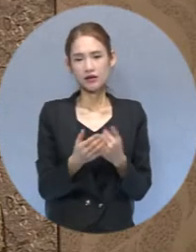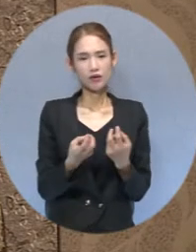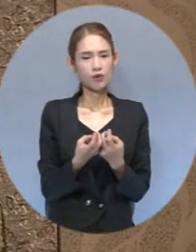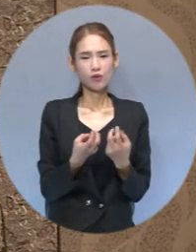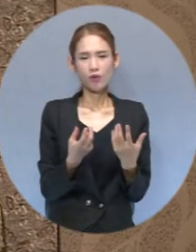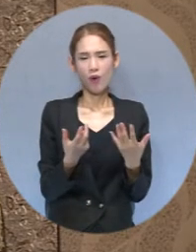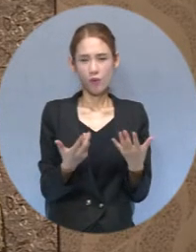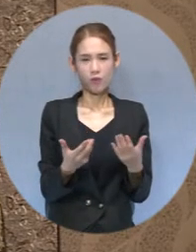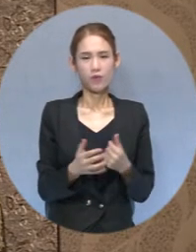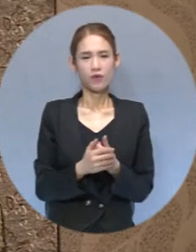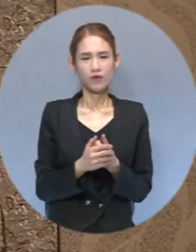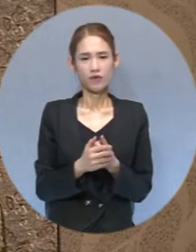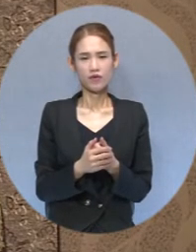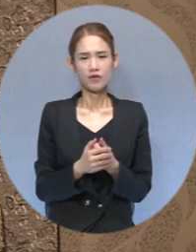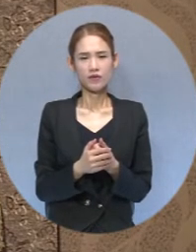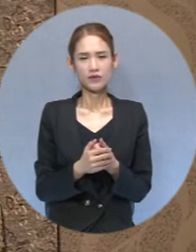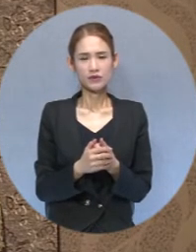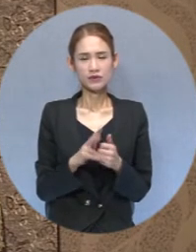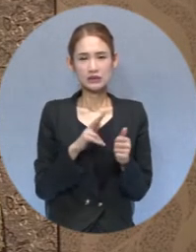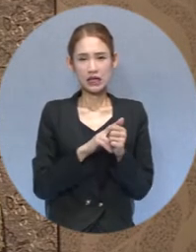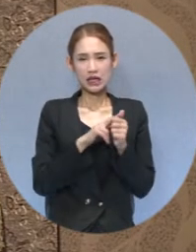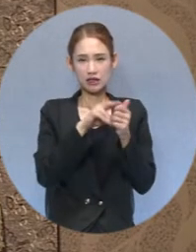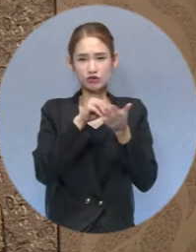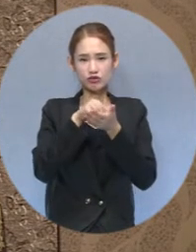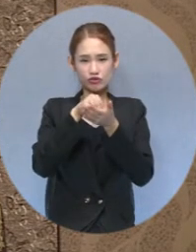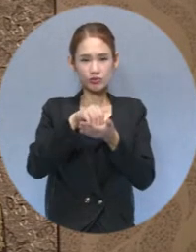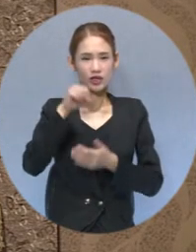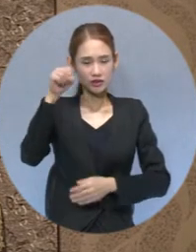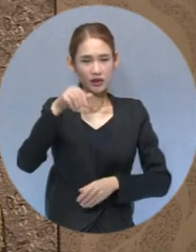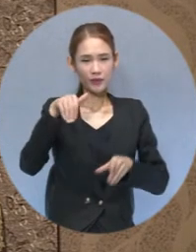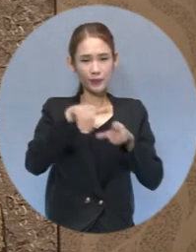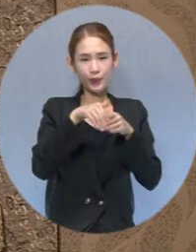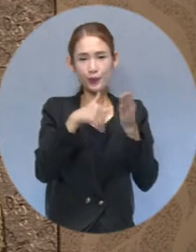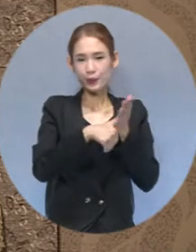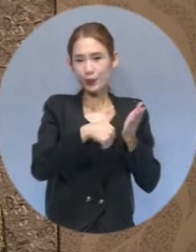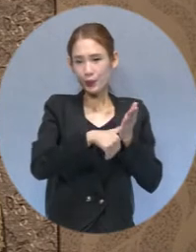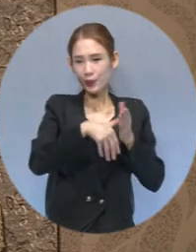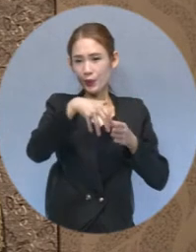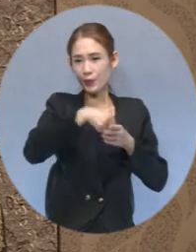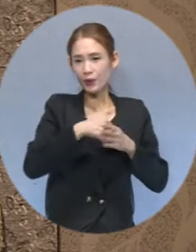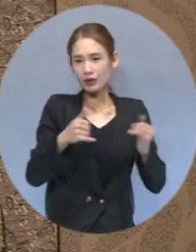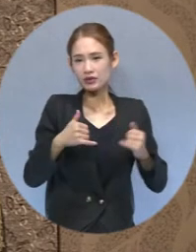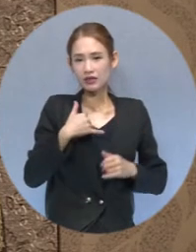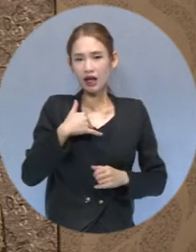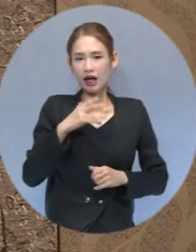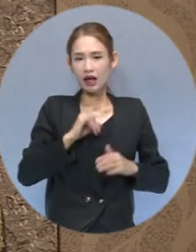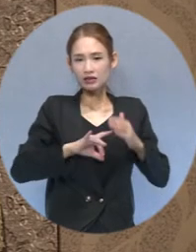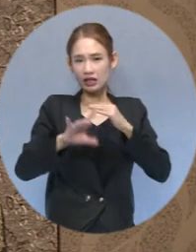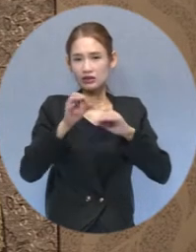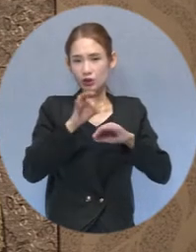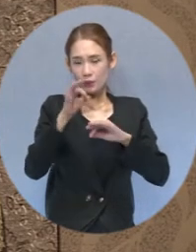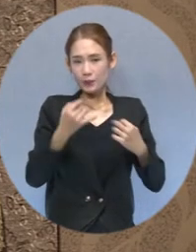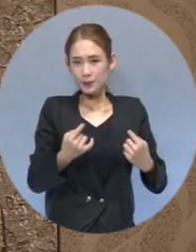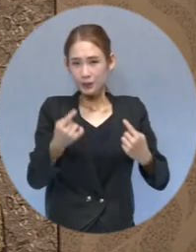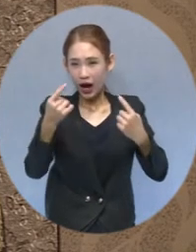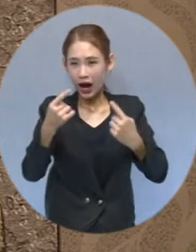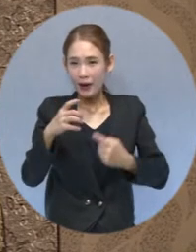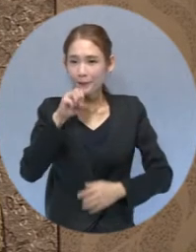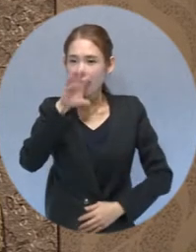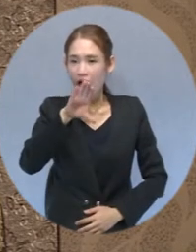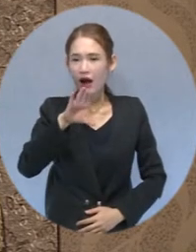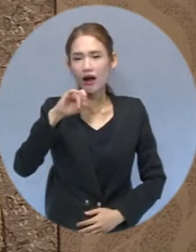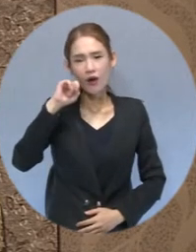뭐 출마해서 표로 먹고 사는 사람으로서 대중교통 요금 인상 얘기 안 하는 게 좋죠. 근데 지금의